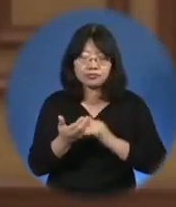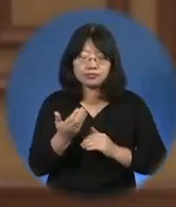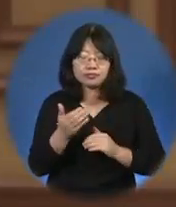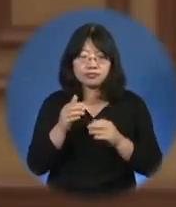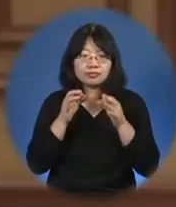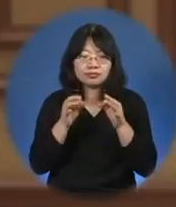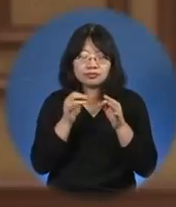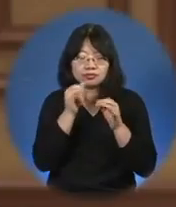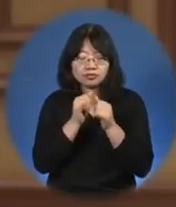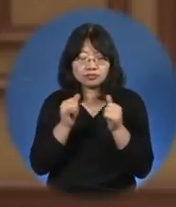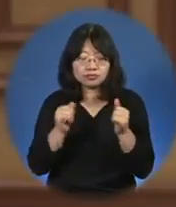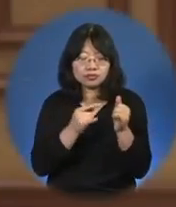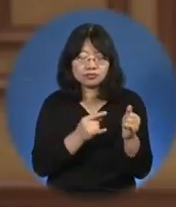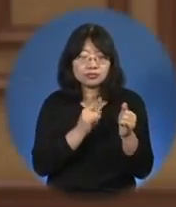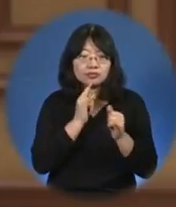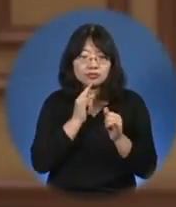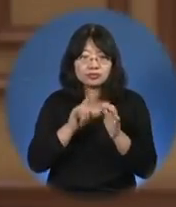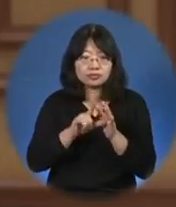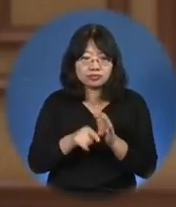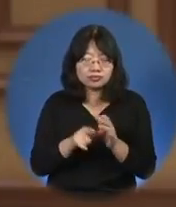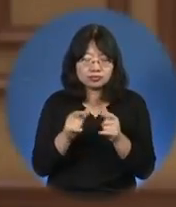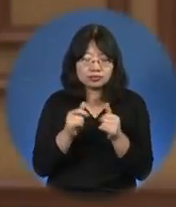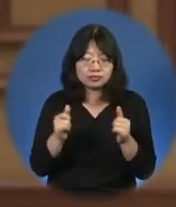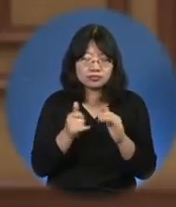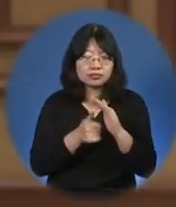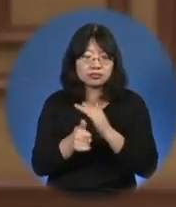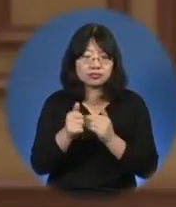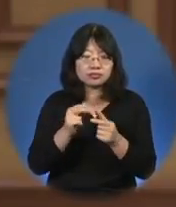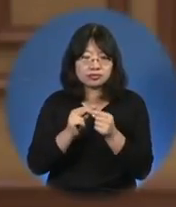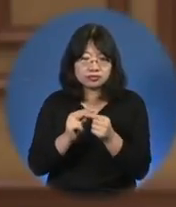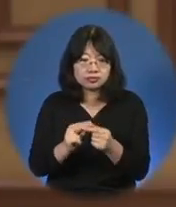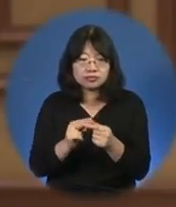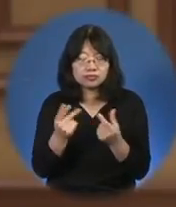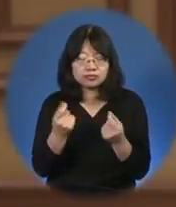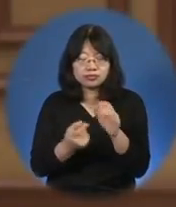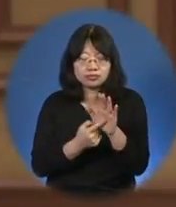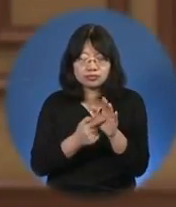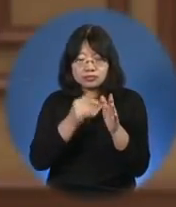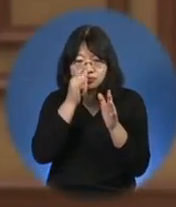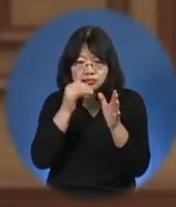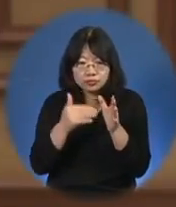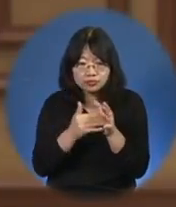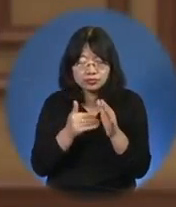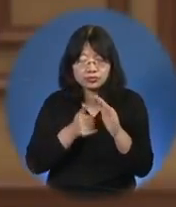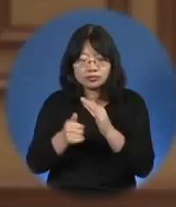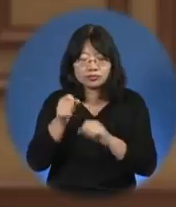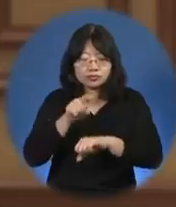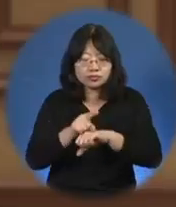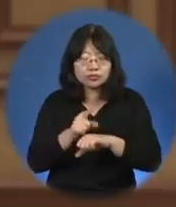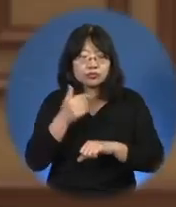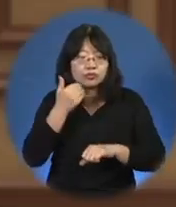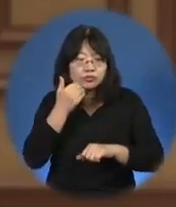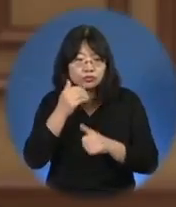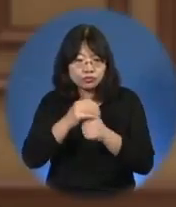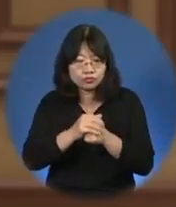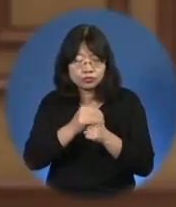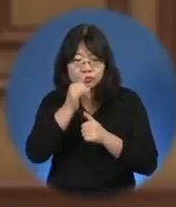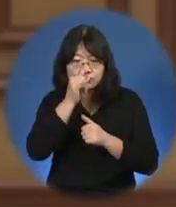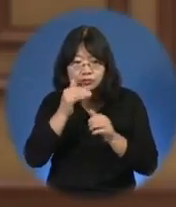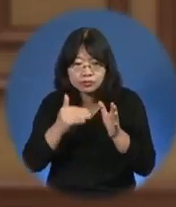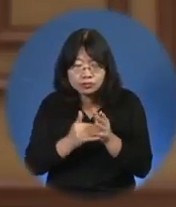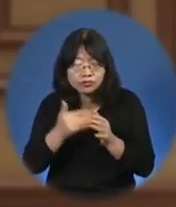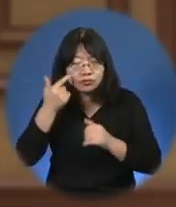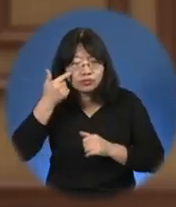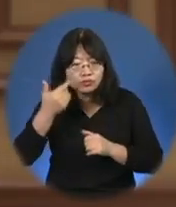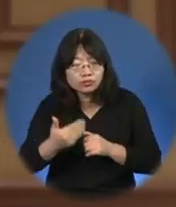아까 김지영 변호사께서 말씀하실 때 시민의 대표가 이런 표현을 쓰셨어요. 네. 그 대표성을 누가 부여합니까?